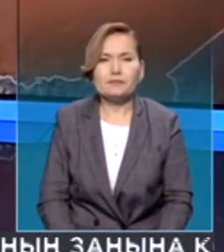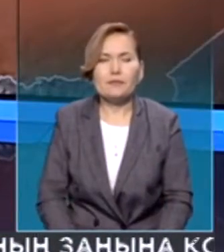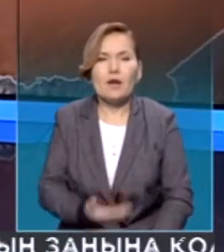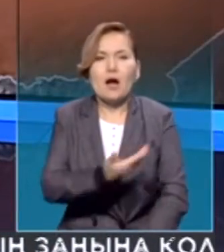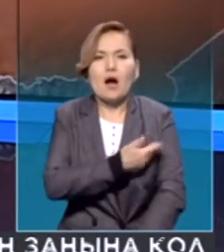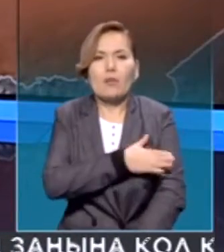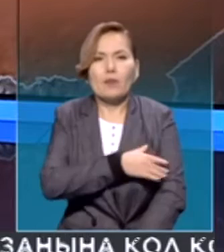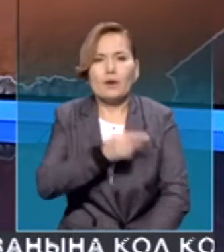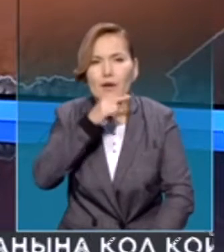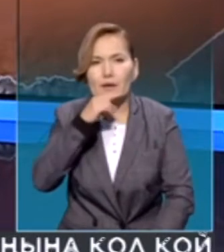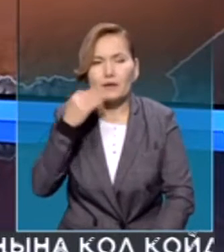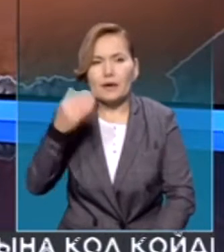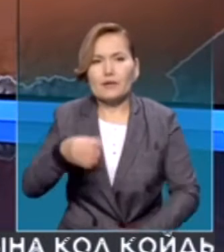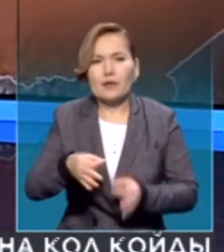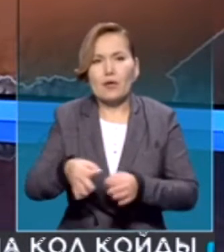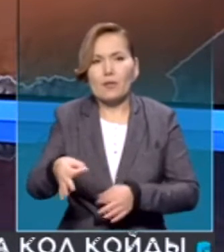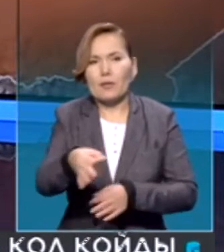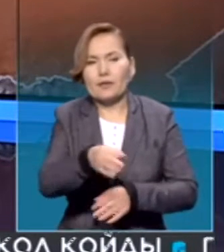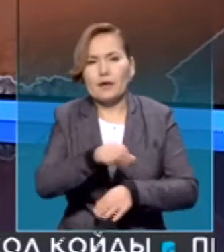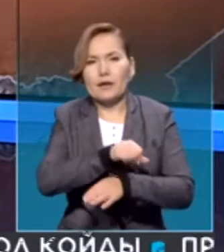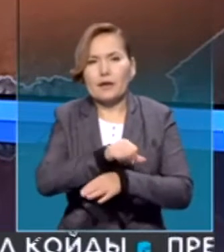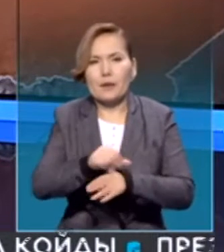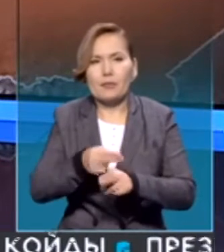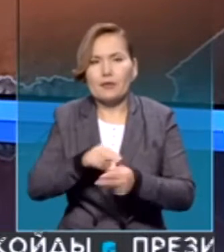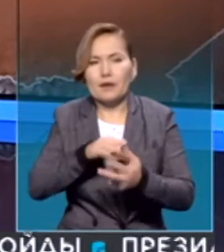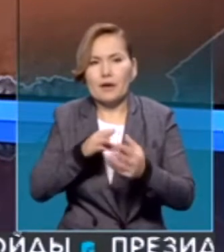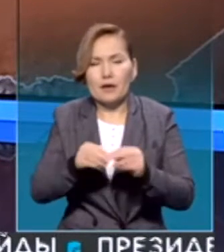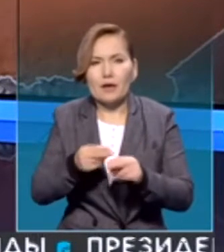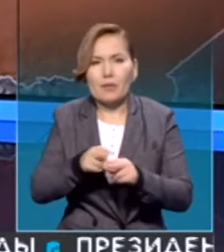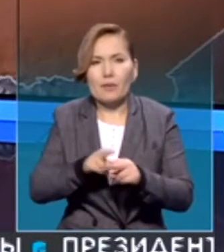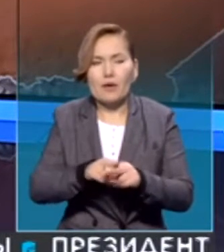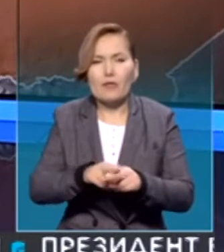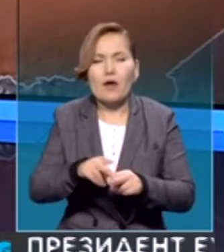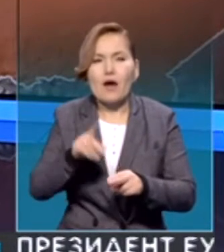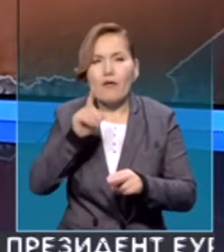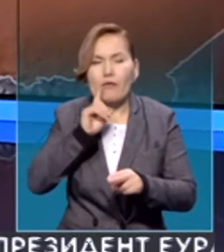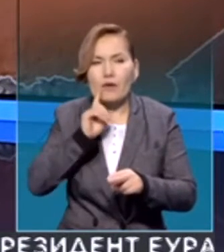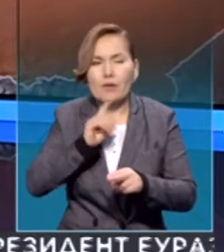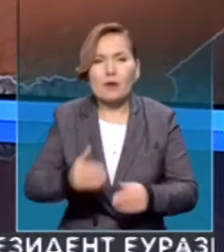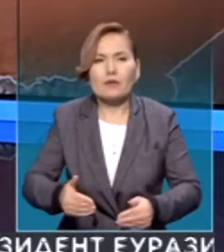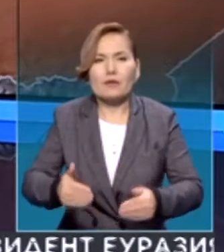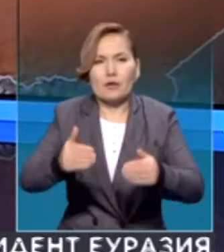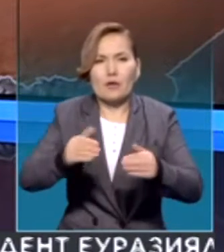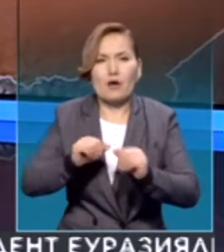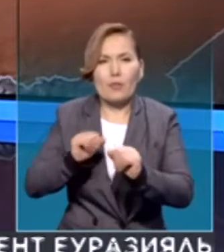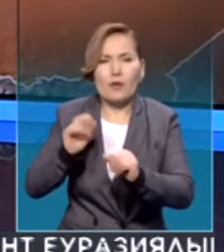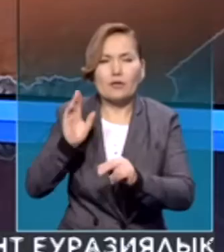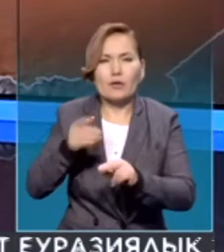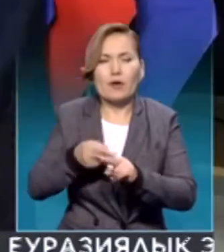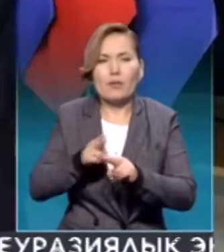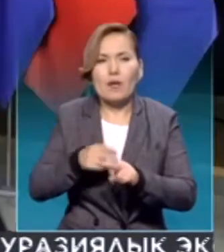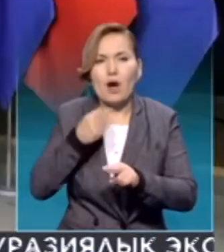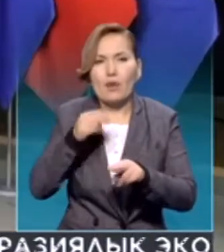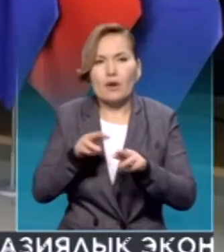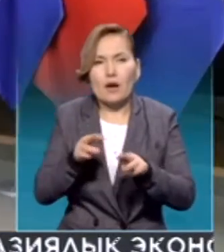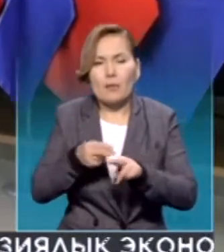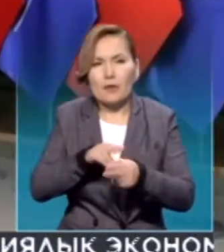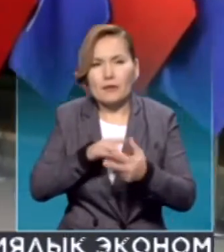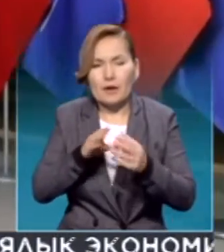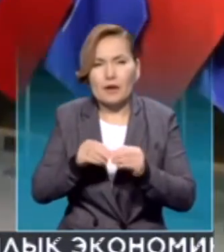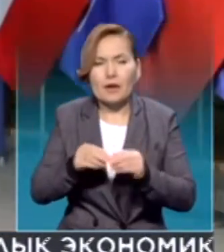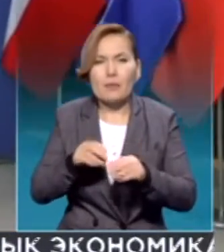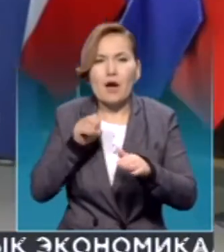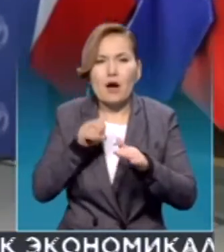Польша, Ресейдің Калининград облысымен арадағы шекарада тікенек сымнан уақытша қоршау тұрғызбақ. Елдің қорғаныс министрлігі анклав заңсыз миграцияның